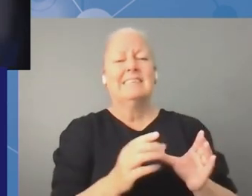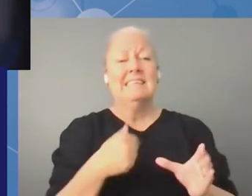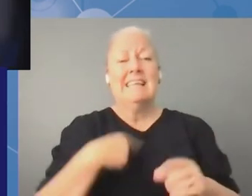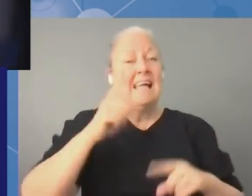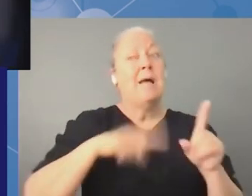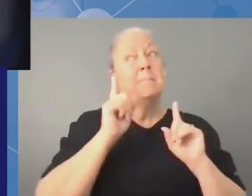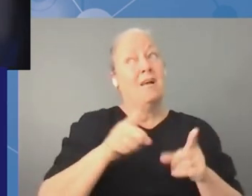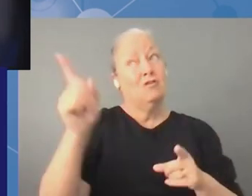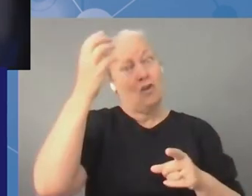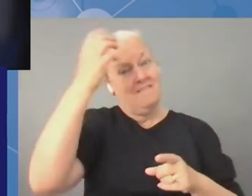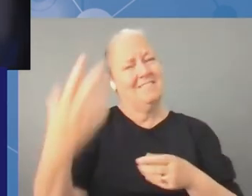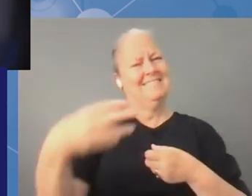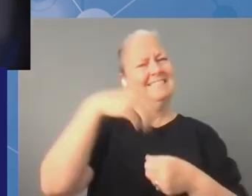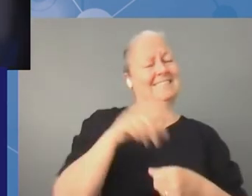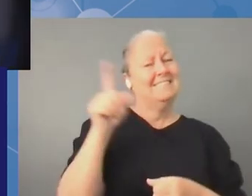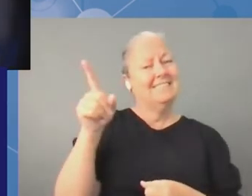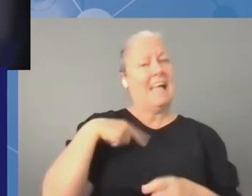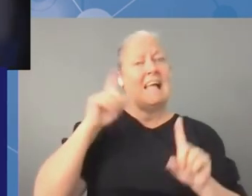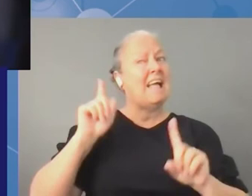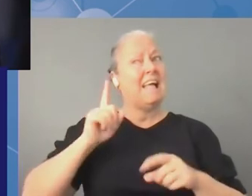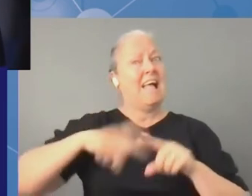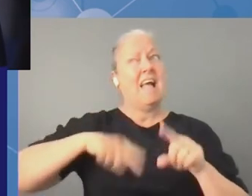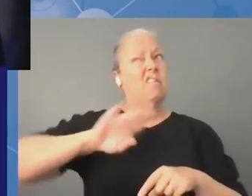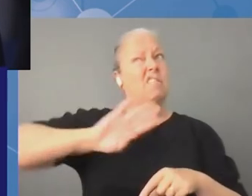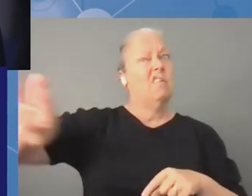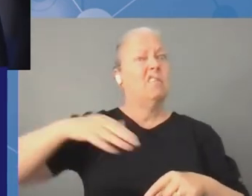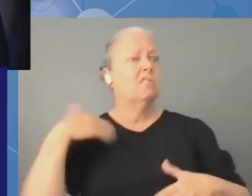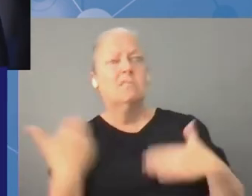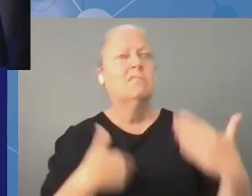الحكومات. إذن هذه